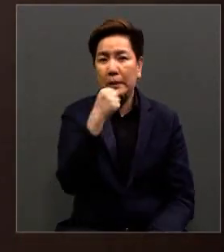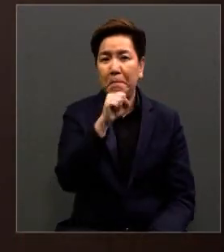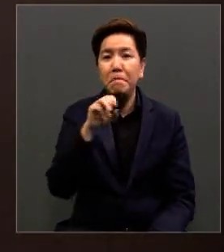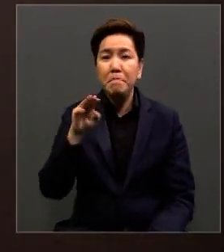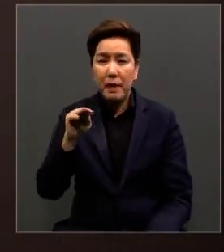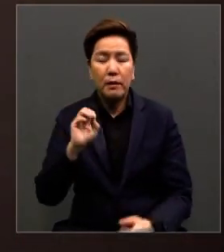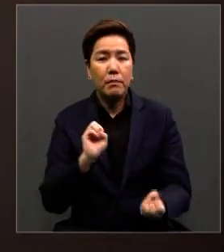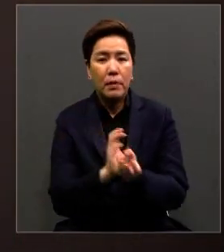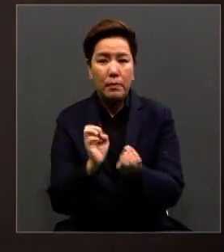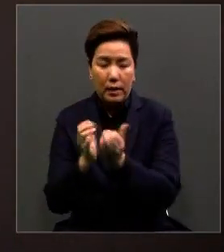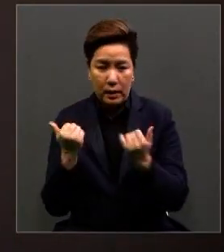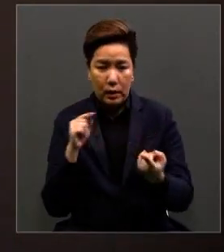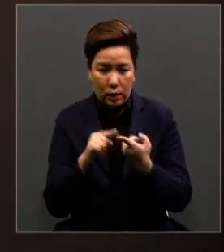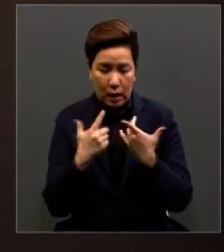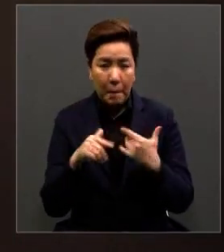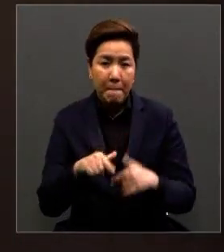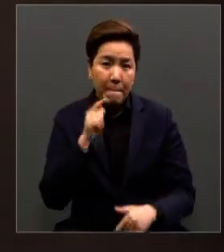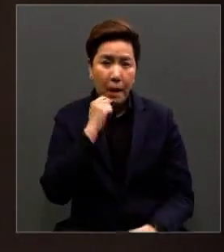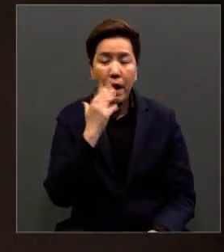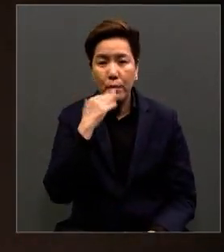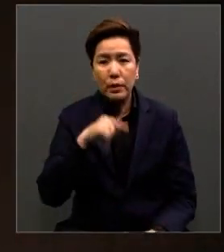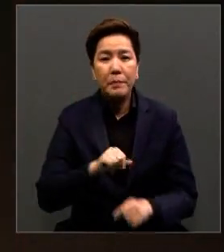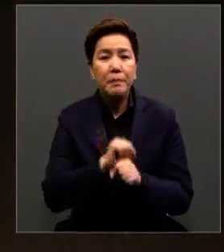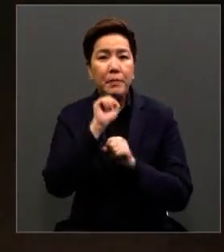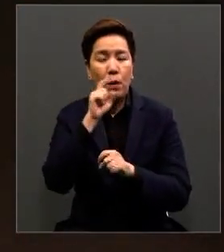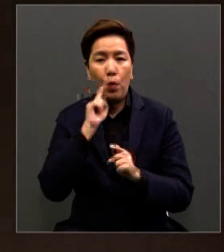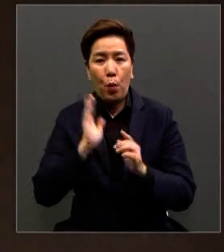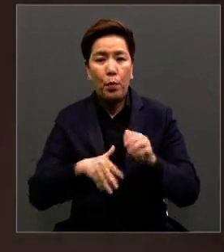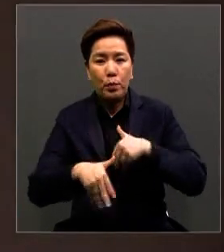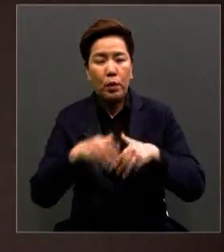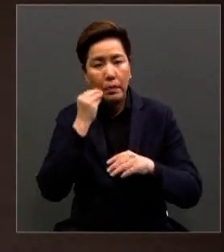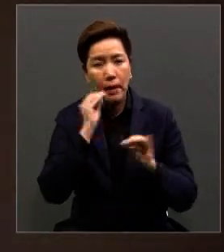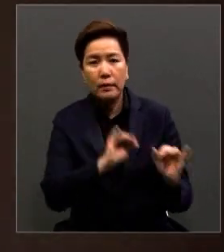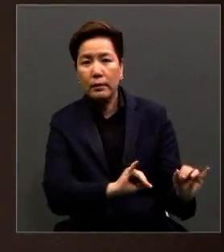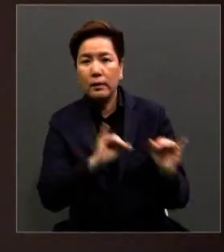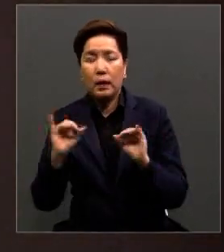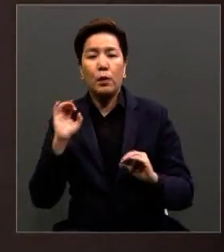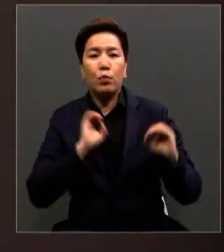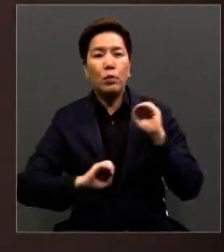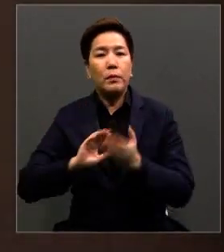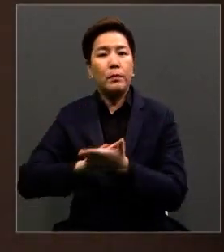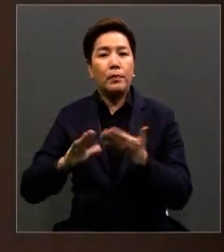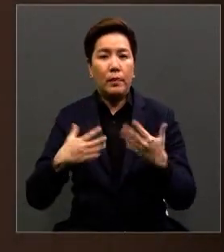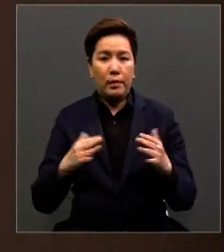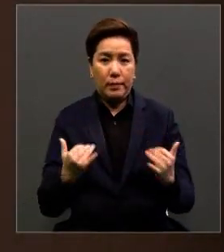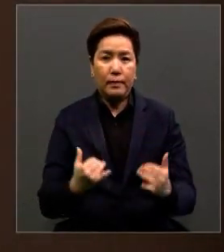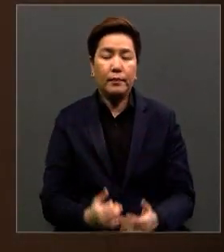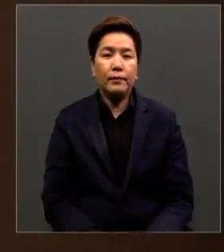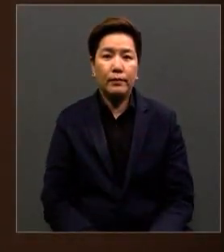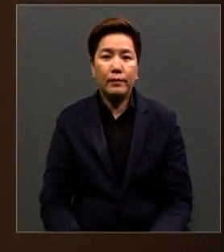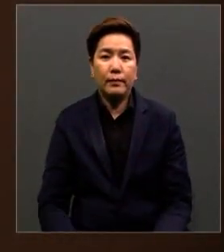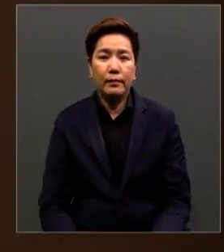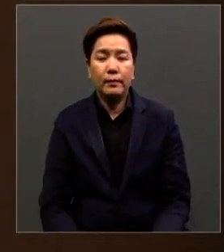เลยทีเดียวนะฮะปัจจุบันทางเทศบาลตำบลแม่พริกก็ได้มีการประกาศให้ประชาชนอพยพไปที่ปล่อยภัยแล้วด้วยครับ